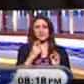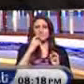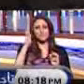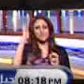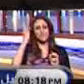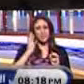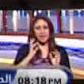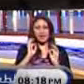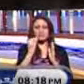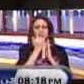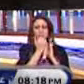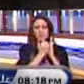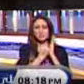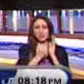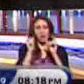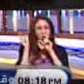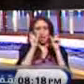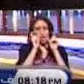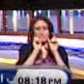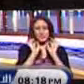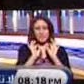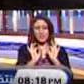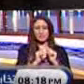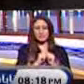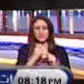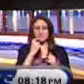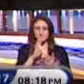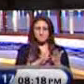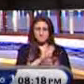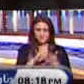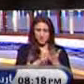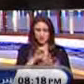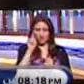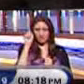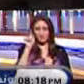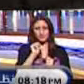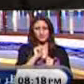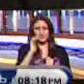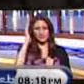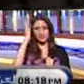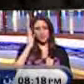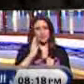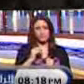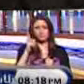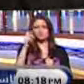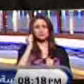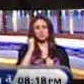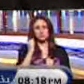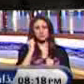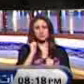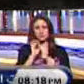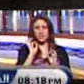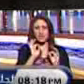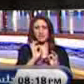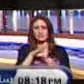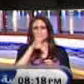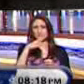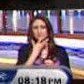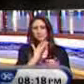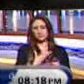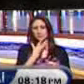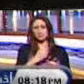الأمن والنظام، تواجهها بعض المشاكل الأمنية، يوجد تشدد من جانب بعض الجماعات